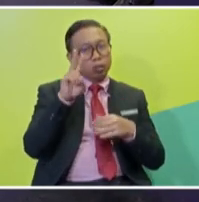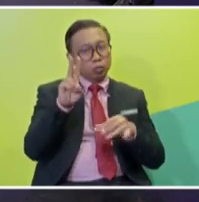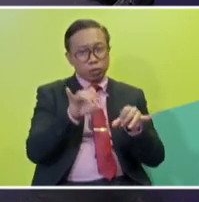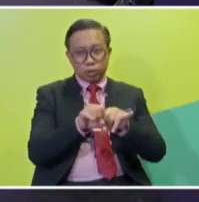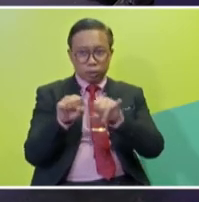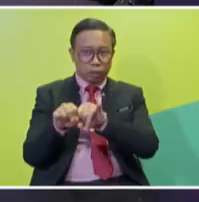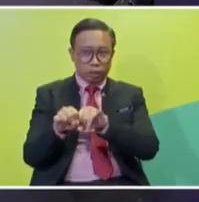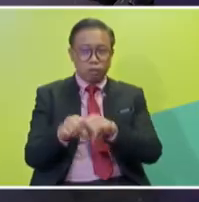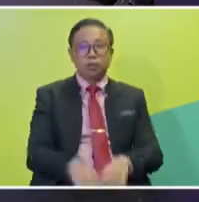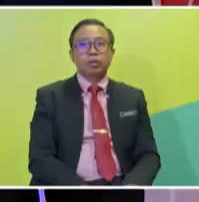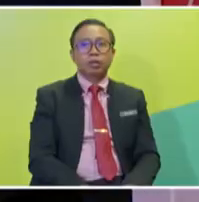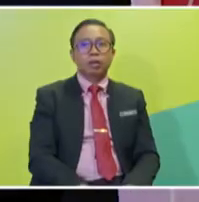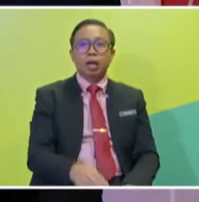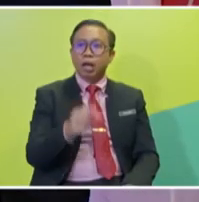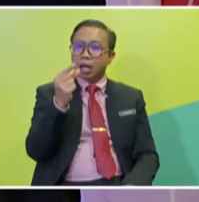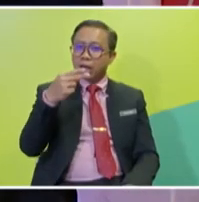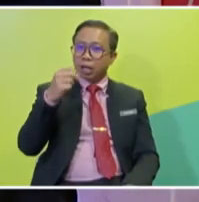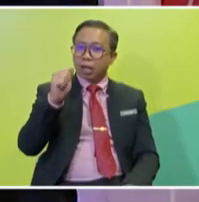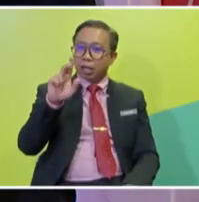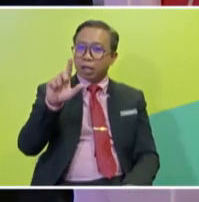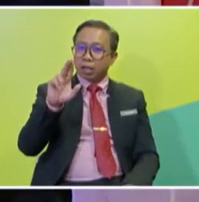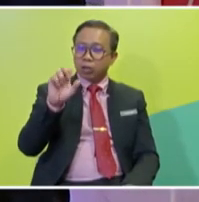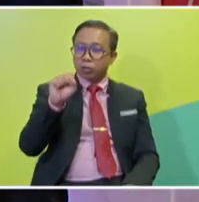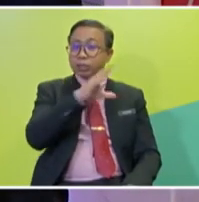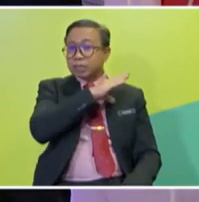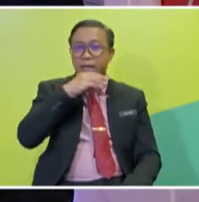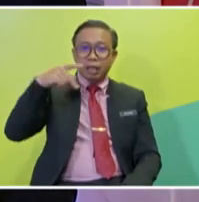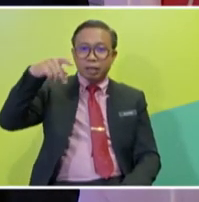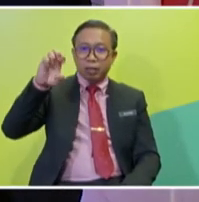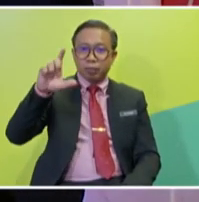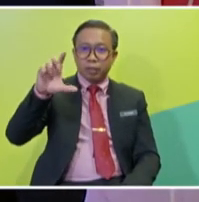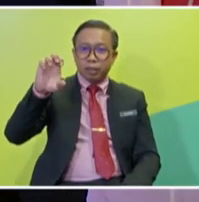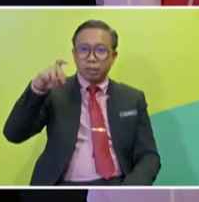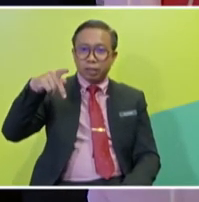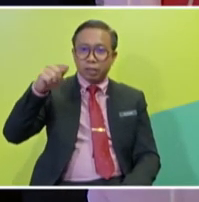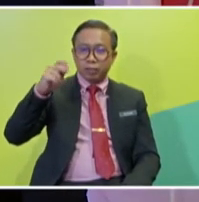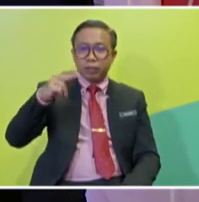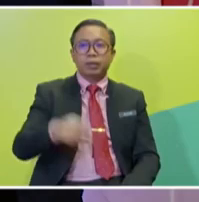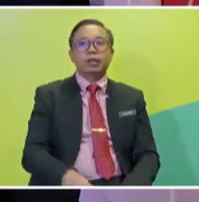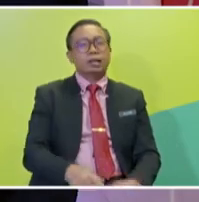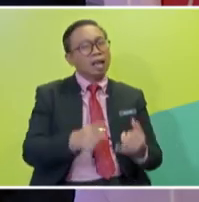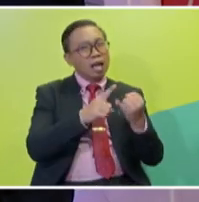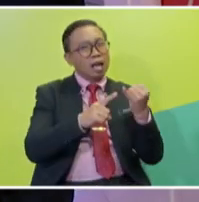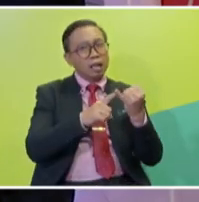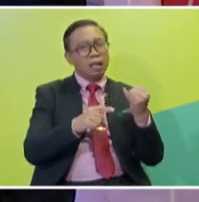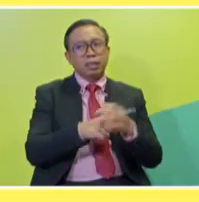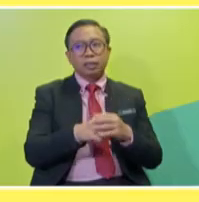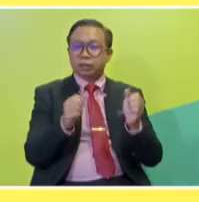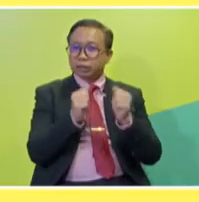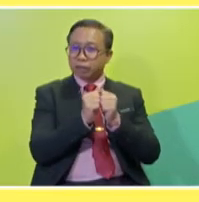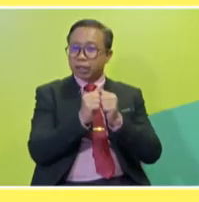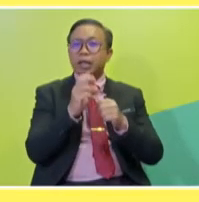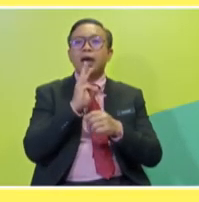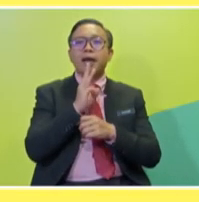pelepah dan bulu halus yang seterusnya ialah yang ini dipunyai oleh hewan-hewan yang berhampiran dengan